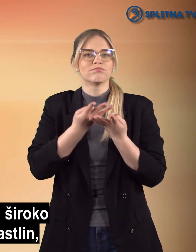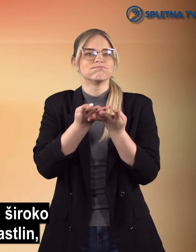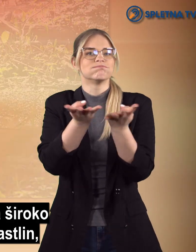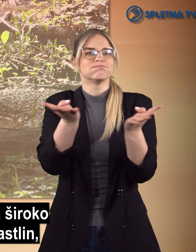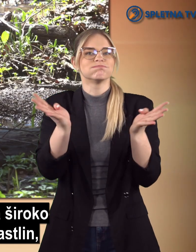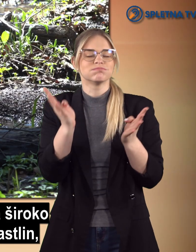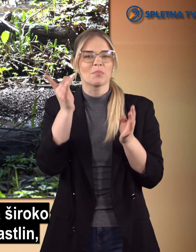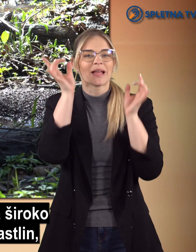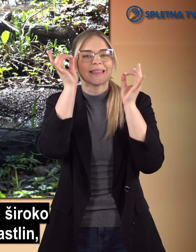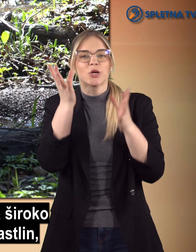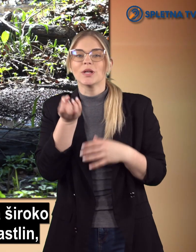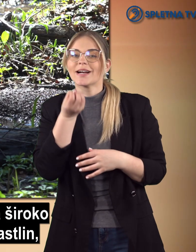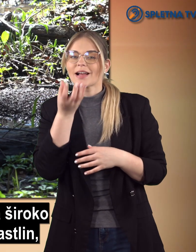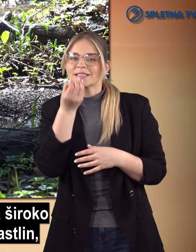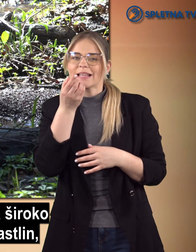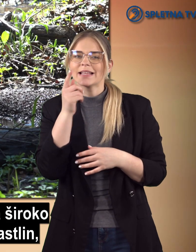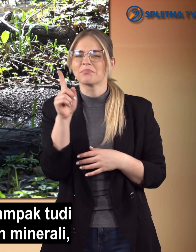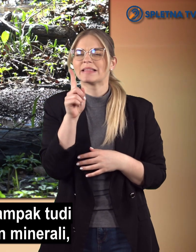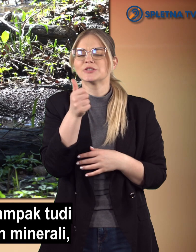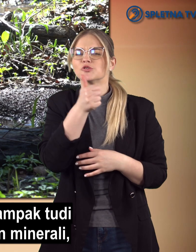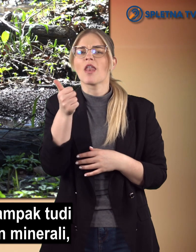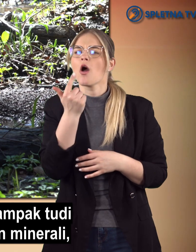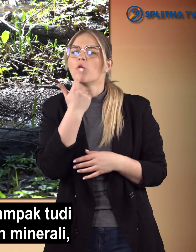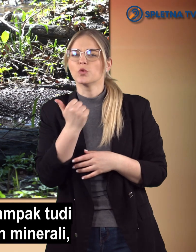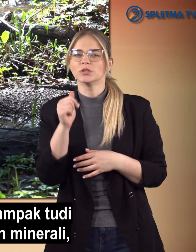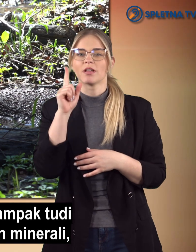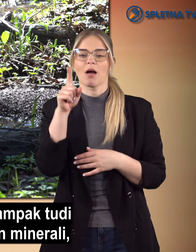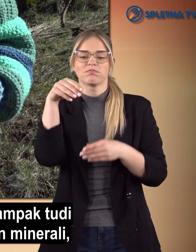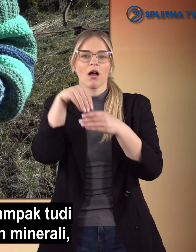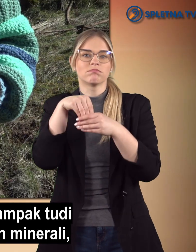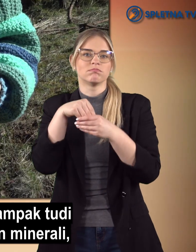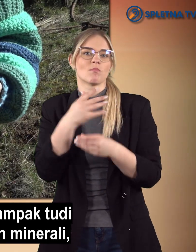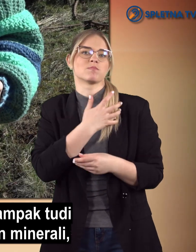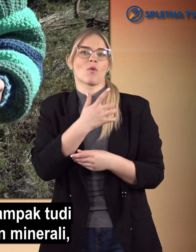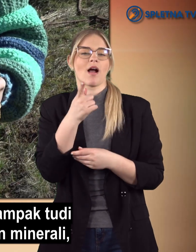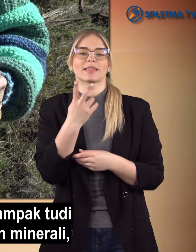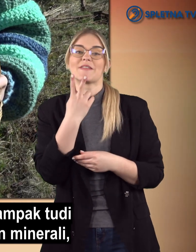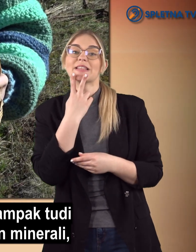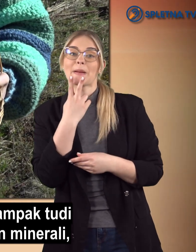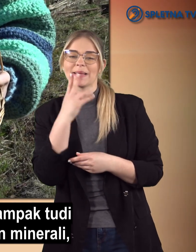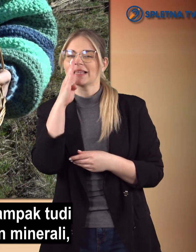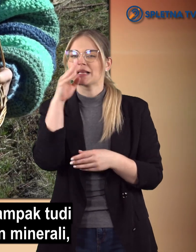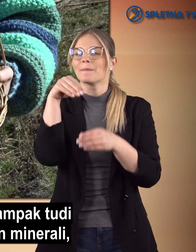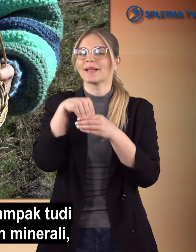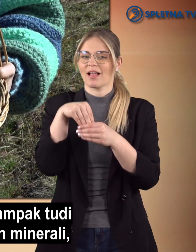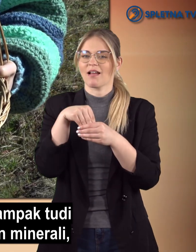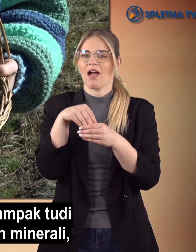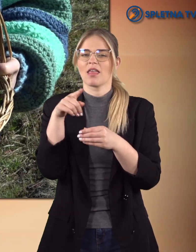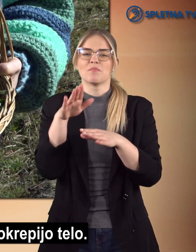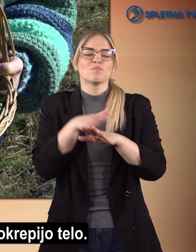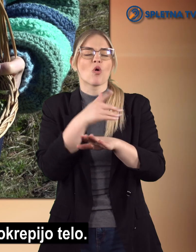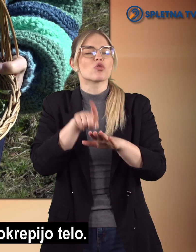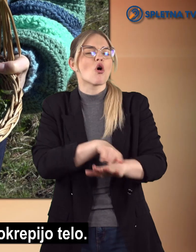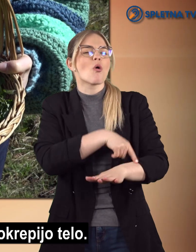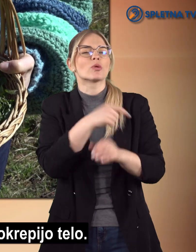Pomlad prinaša široko paleto divjih rastlin, ki niso le okusne, ampak tudi bogate z vitamini in minerali, ki nam